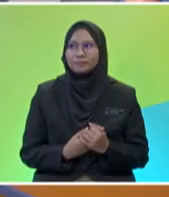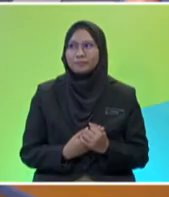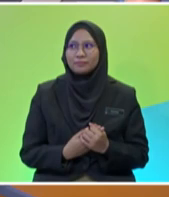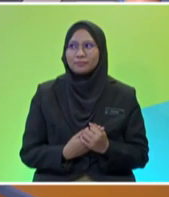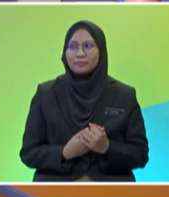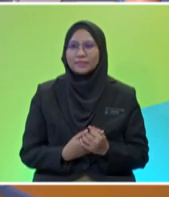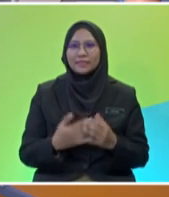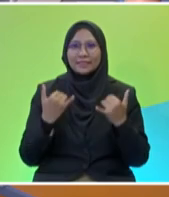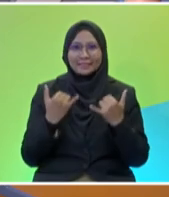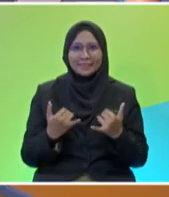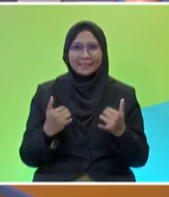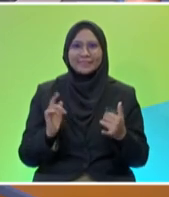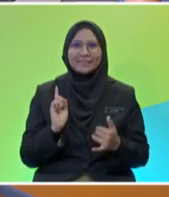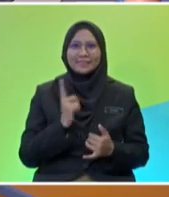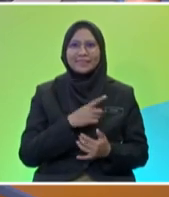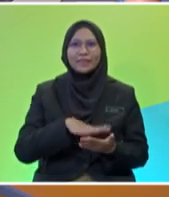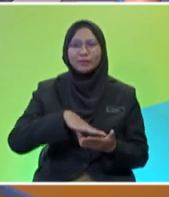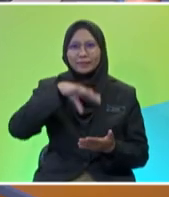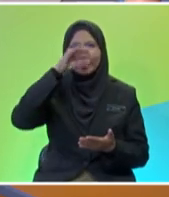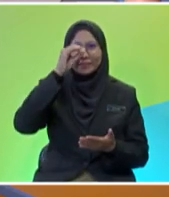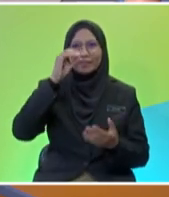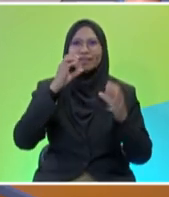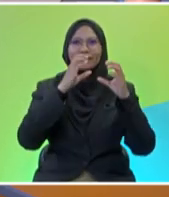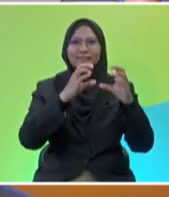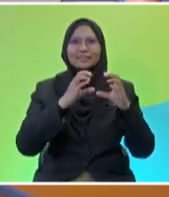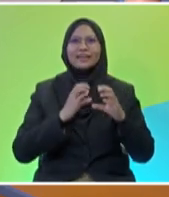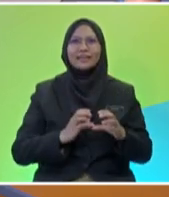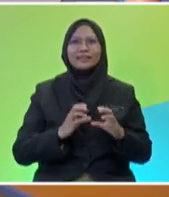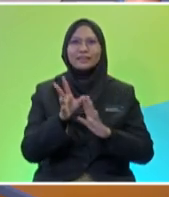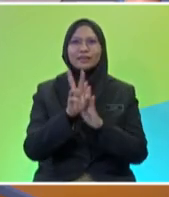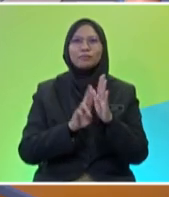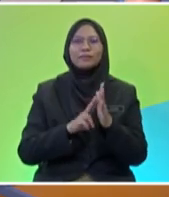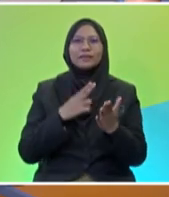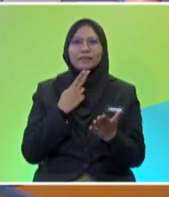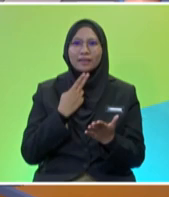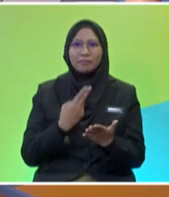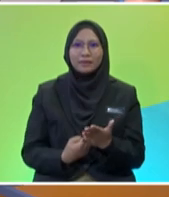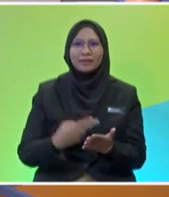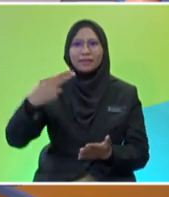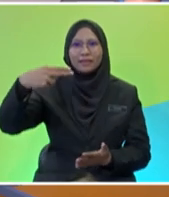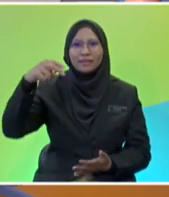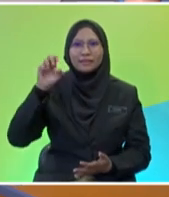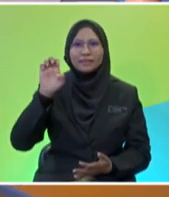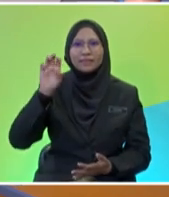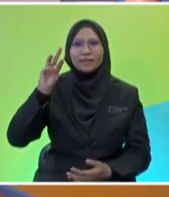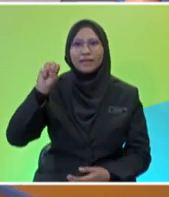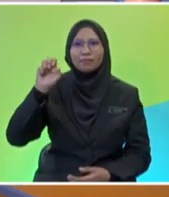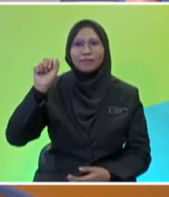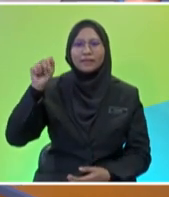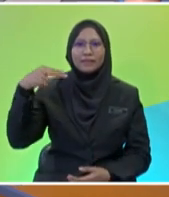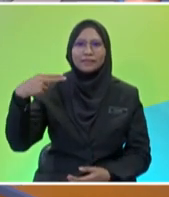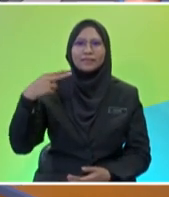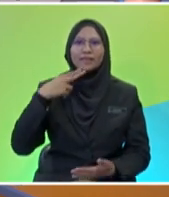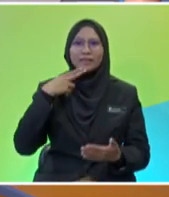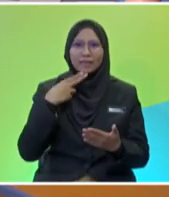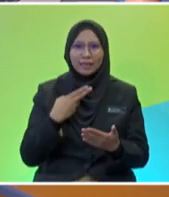tingkah laku berhemat terhadap agensi penghematan awam Oke sebelum kita masuk kepada Tingkah laku saya suka